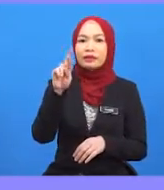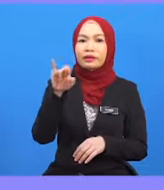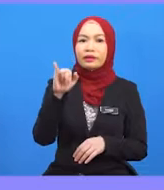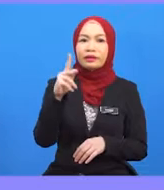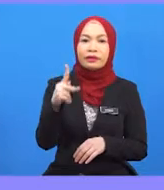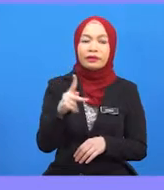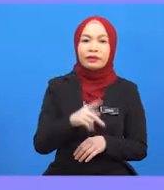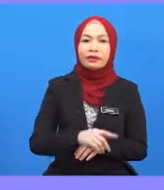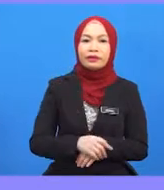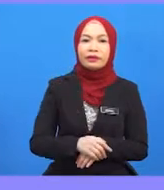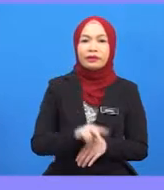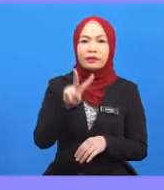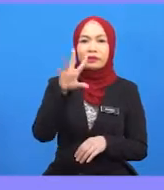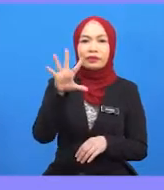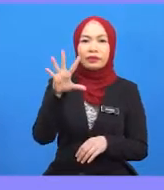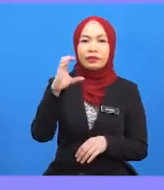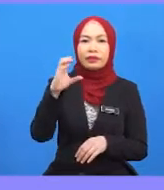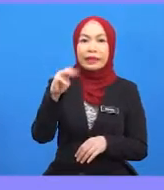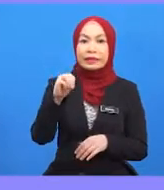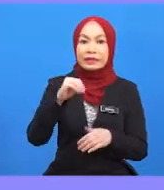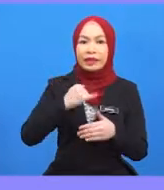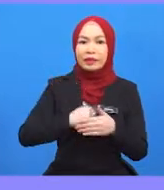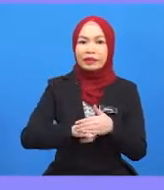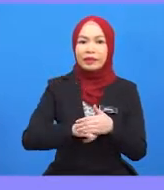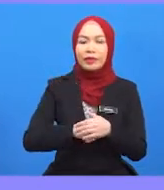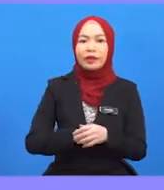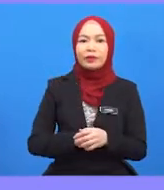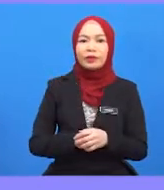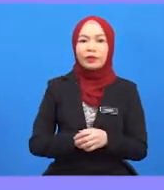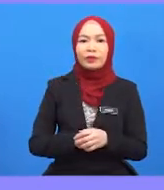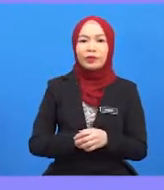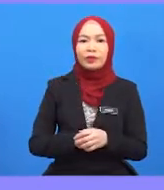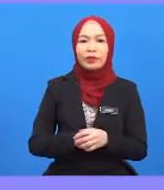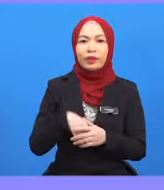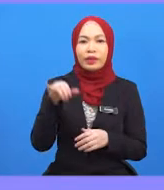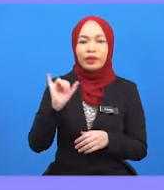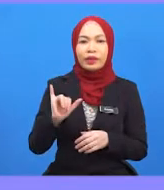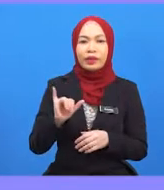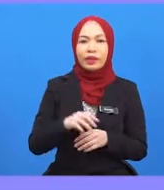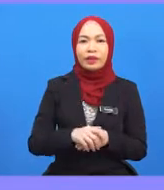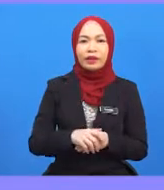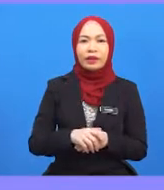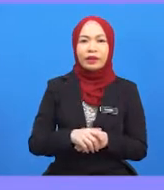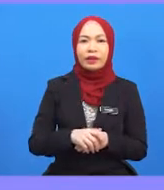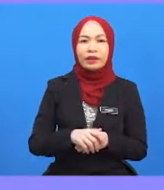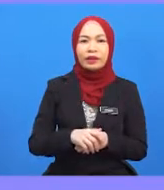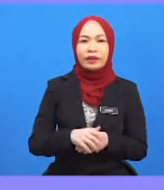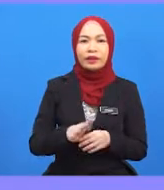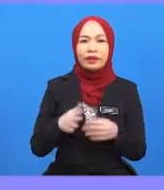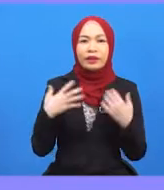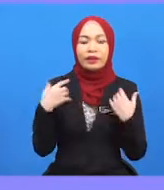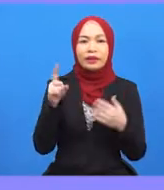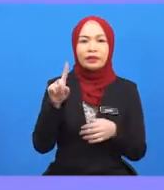25 cm padu isi padu lautan natrium hidroksida yang berkemolaran